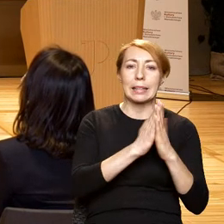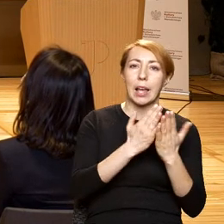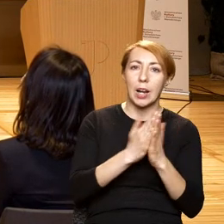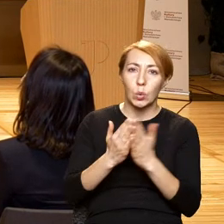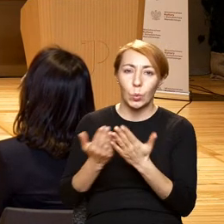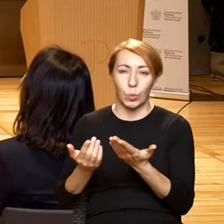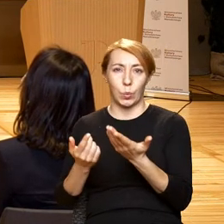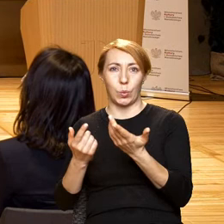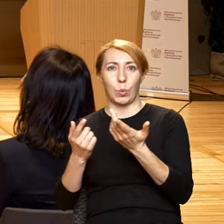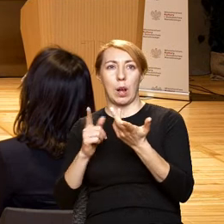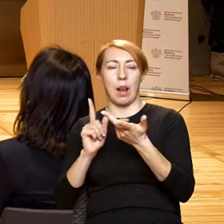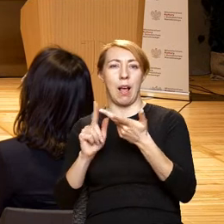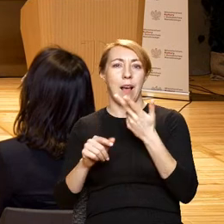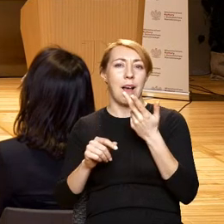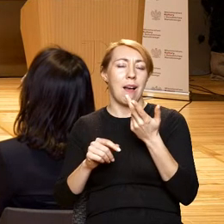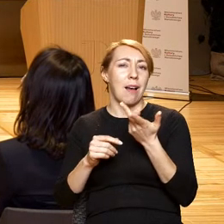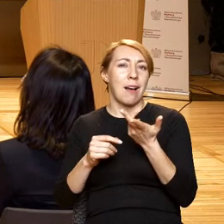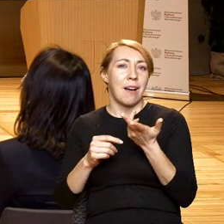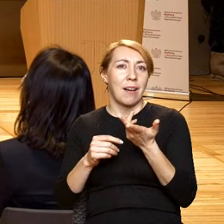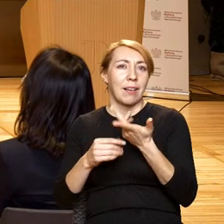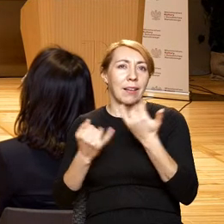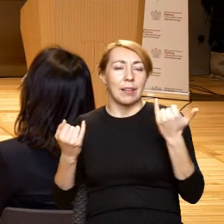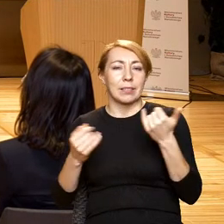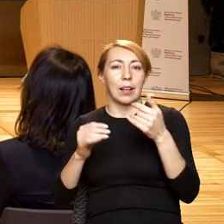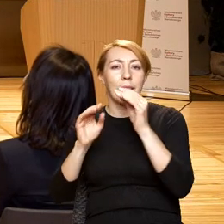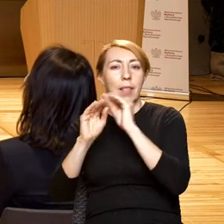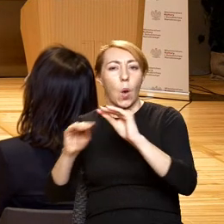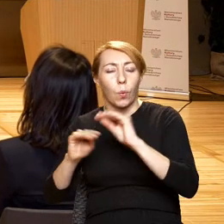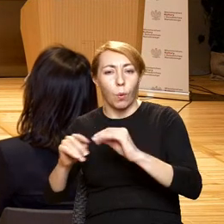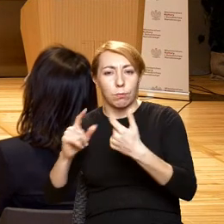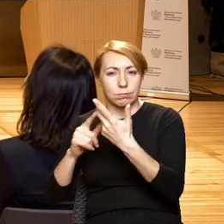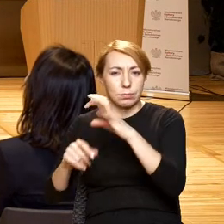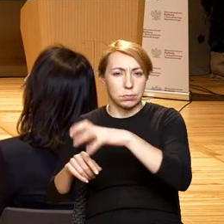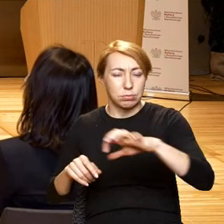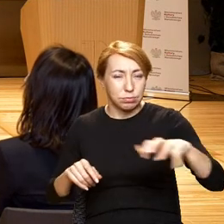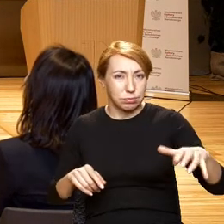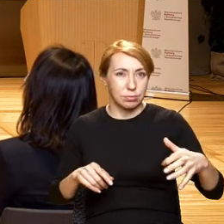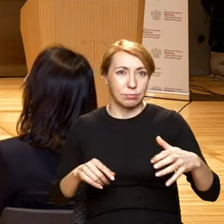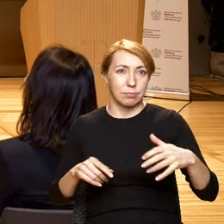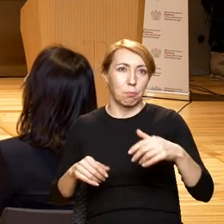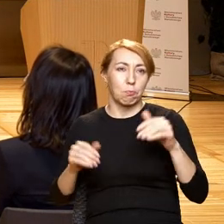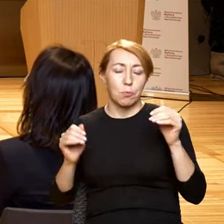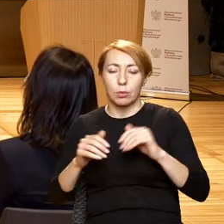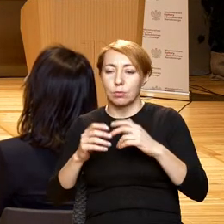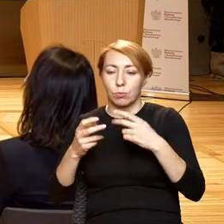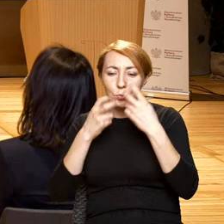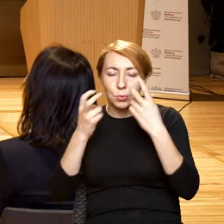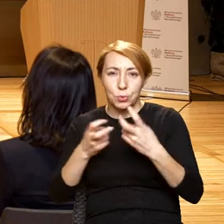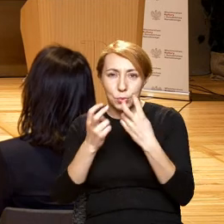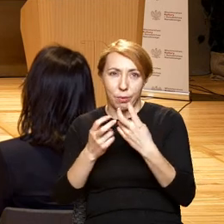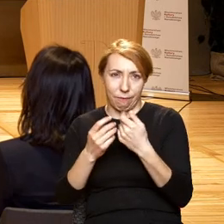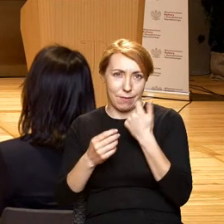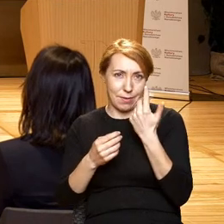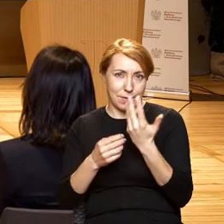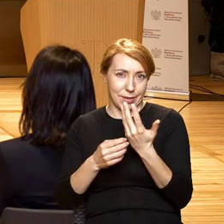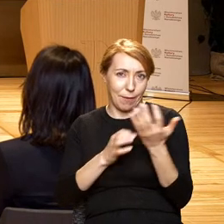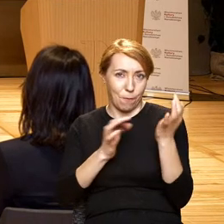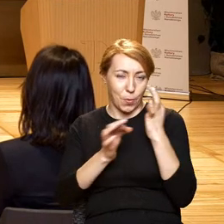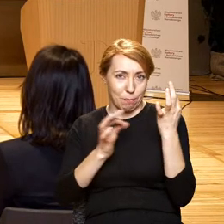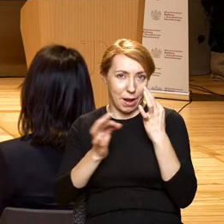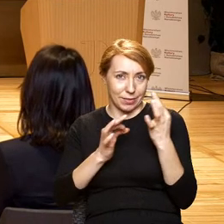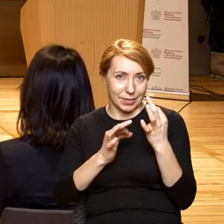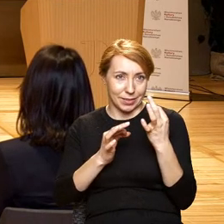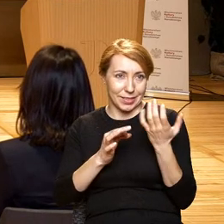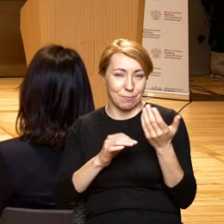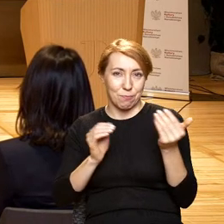literaturoznawstwo, wszelkie naukowe dziedziny. Myślę, że znalazłyby jeszcze